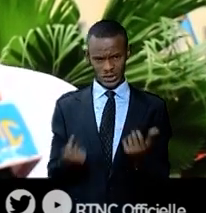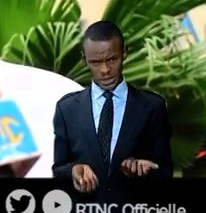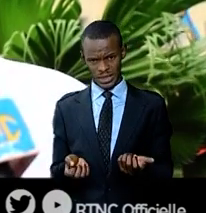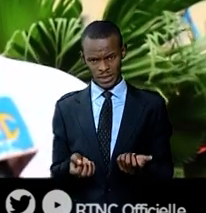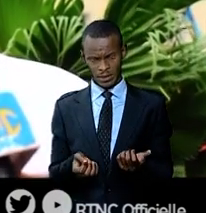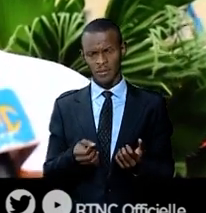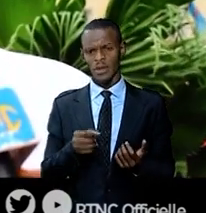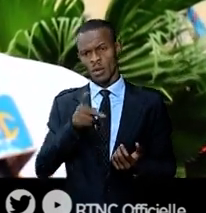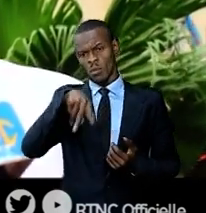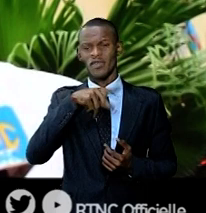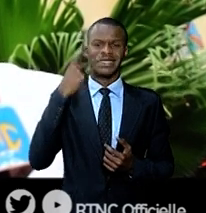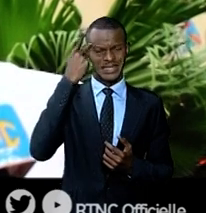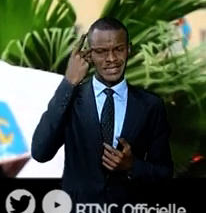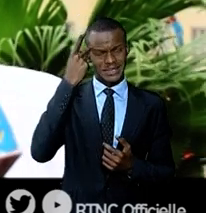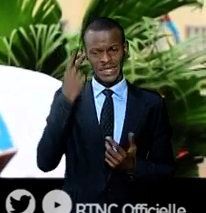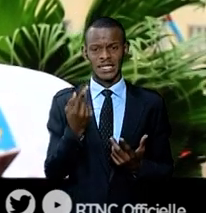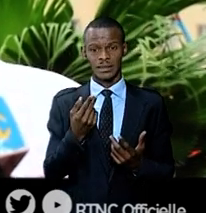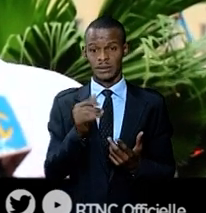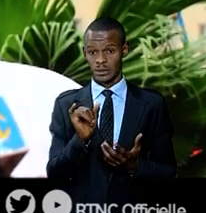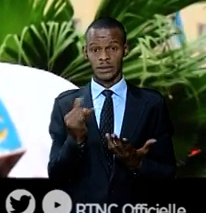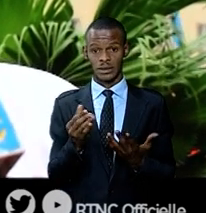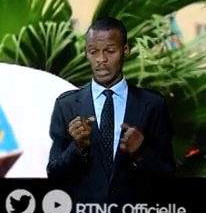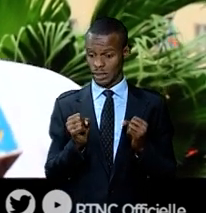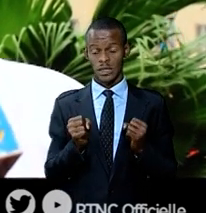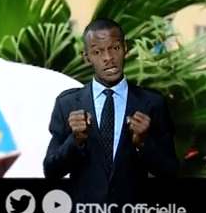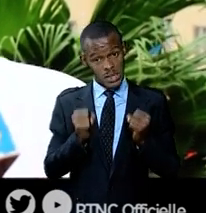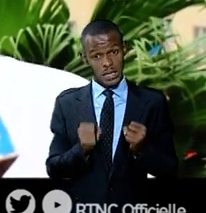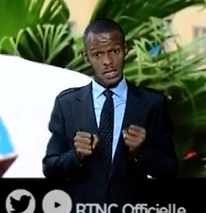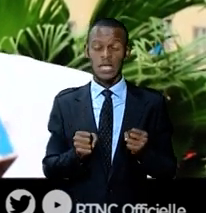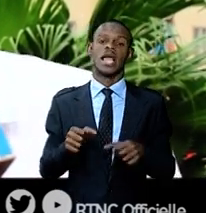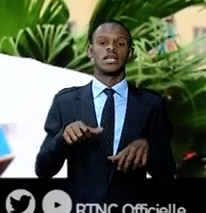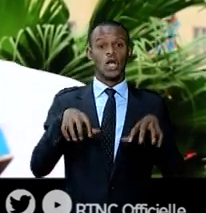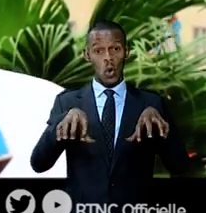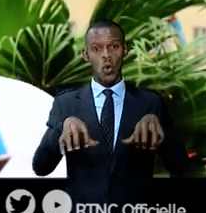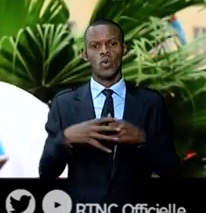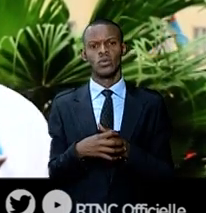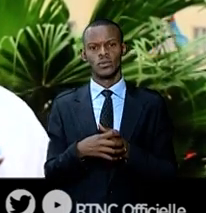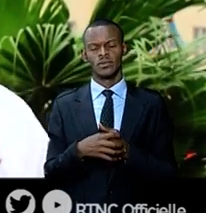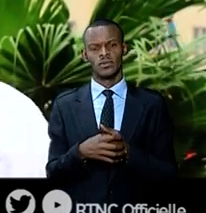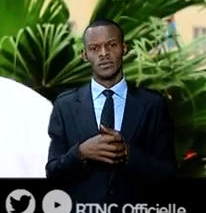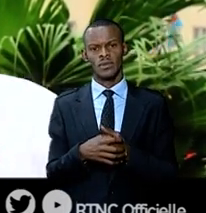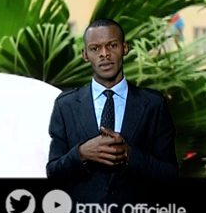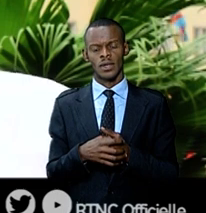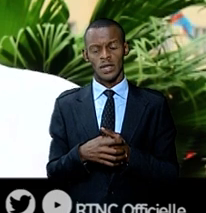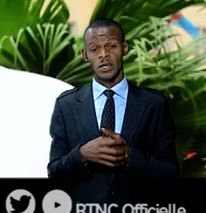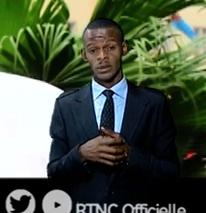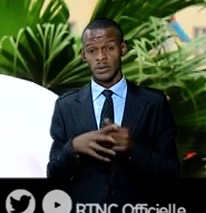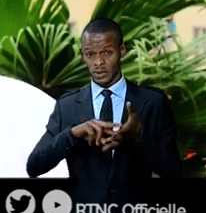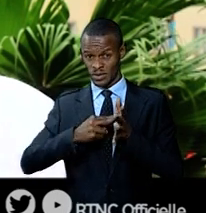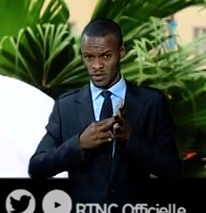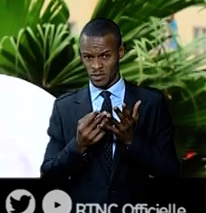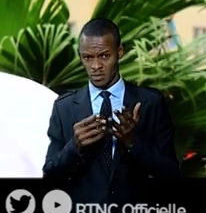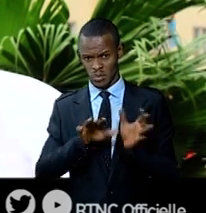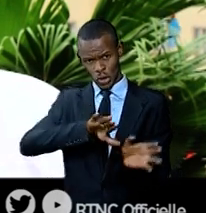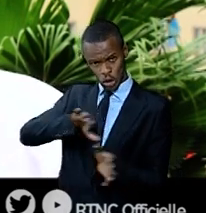et la province de Kinshasa qui est la capitale, qui est le miroir même de la République. Mais toutes les autres